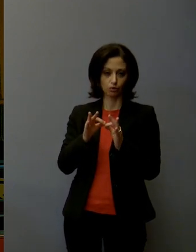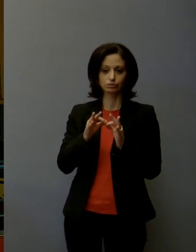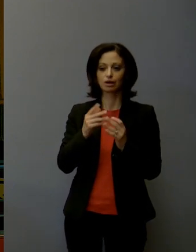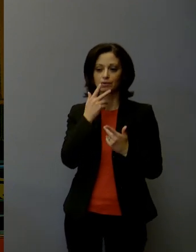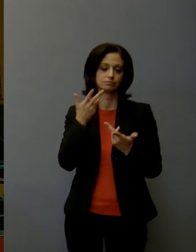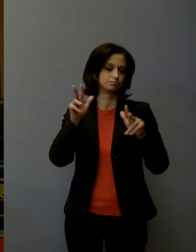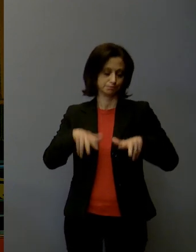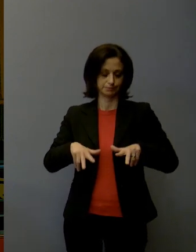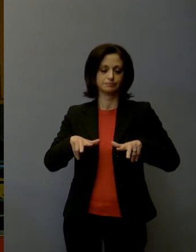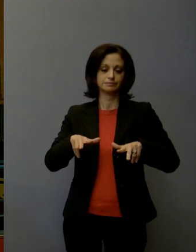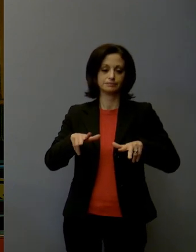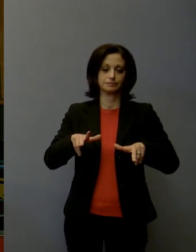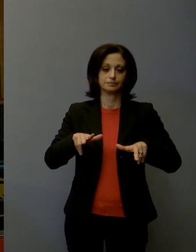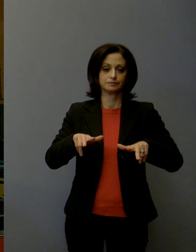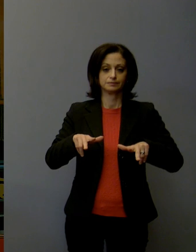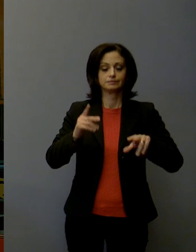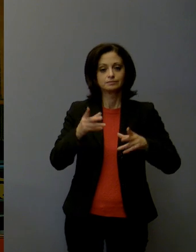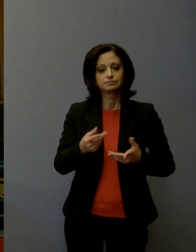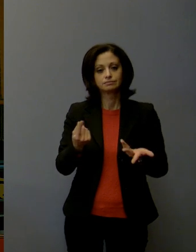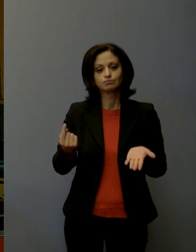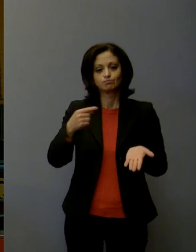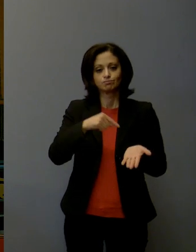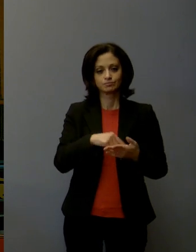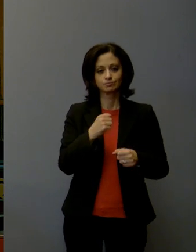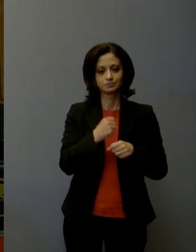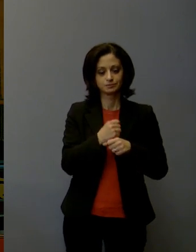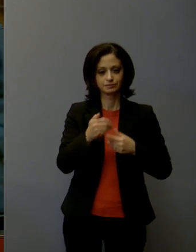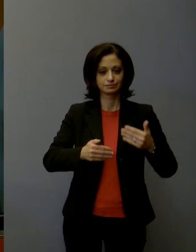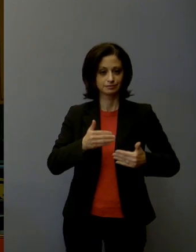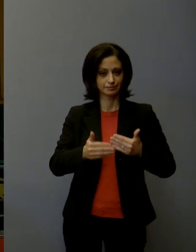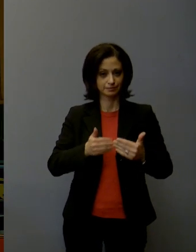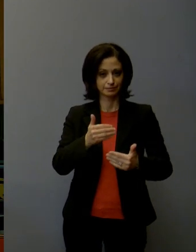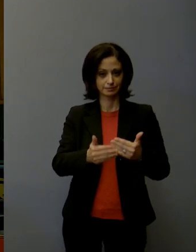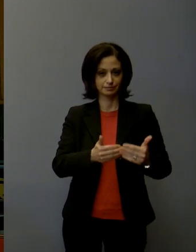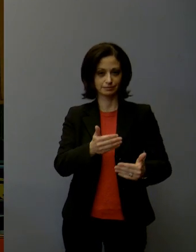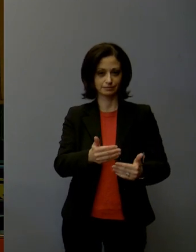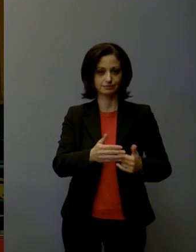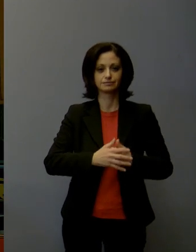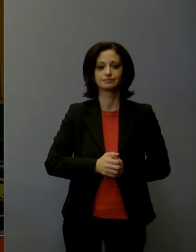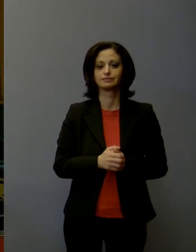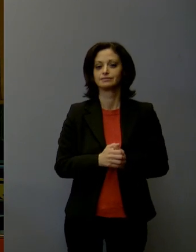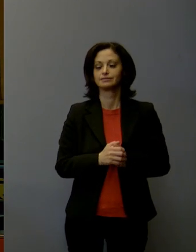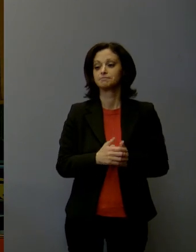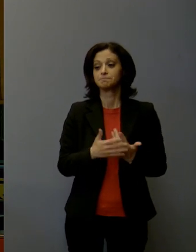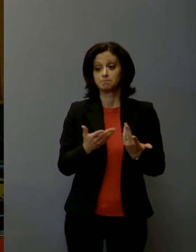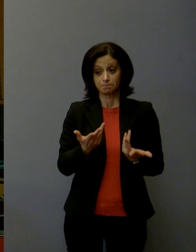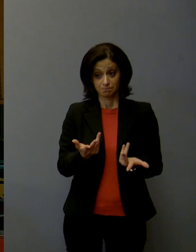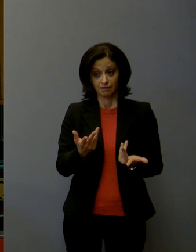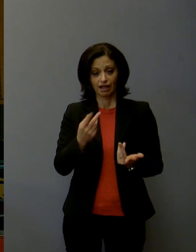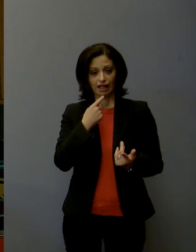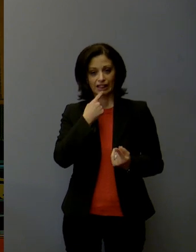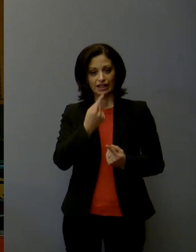confermato e riprendiamo riprendiamo i lavori allora lo dico anche perché così rimanga